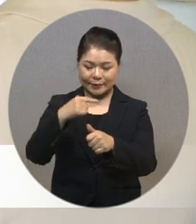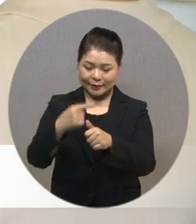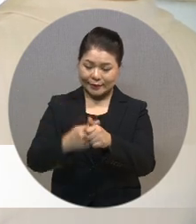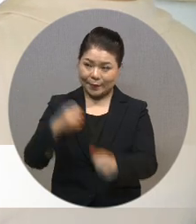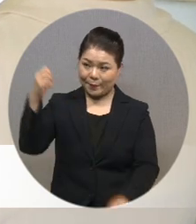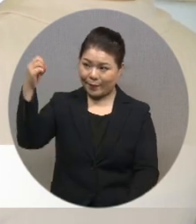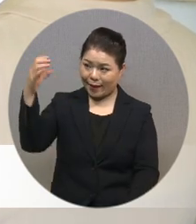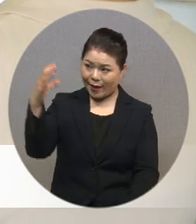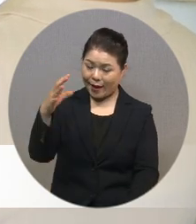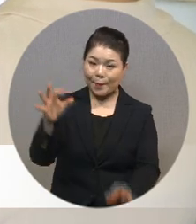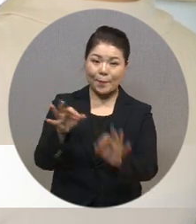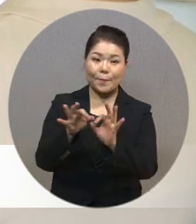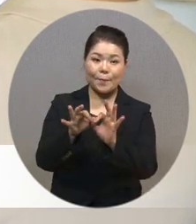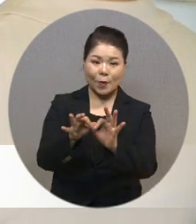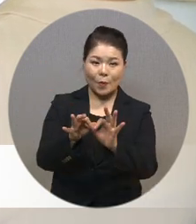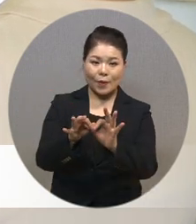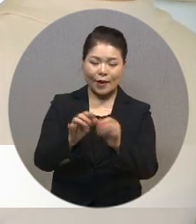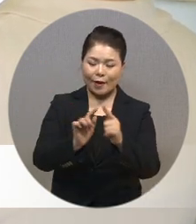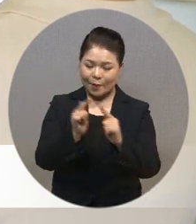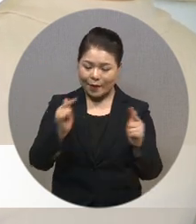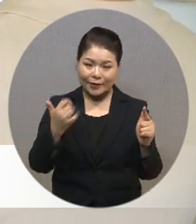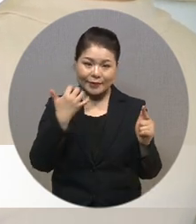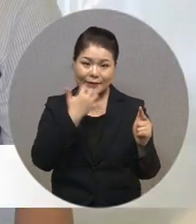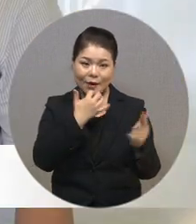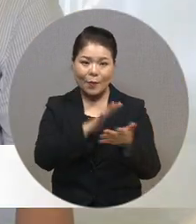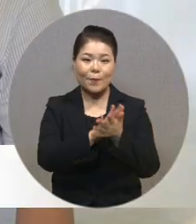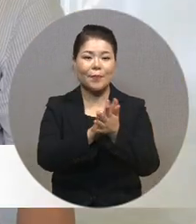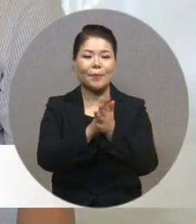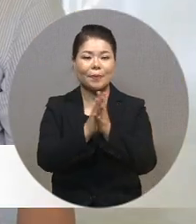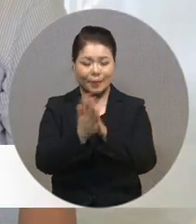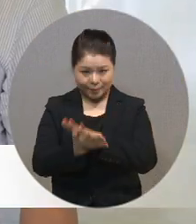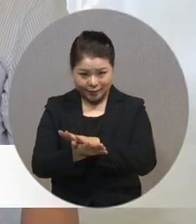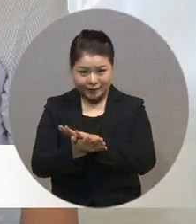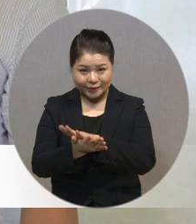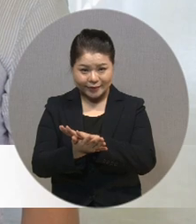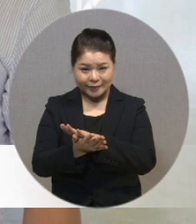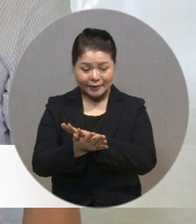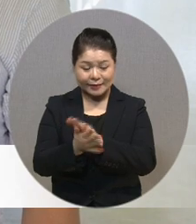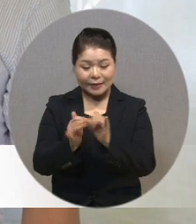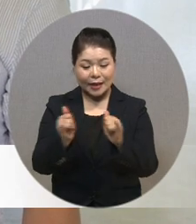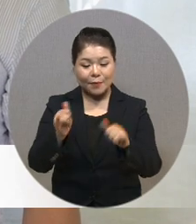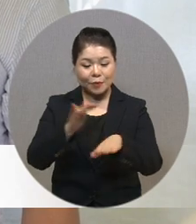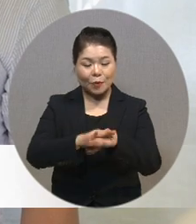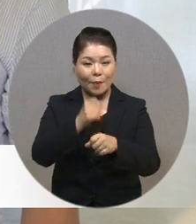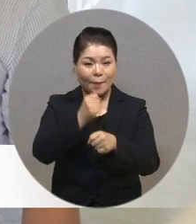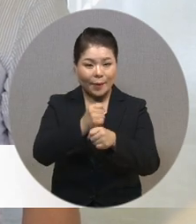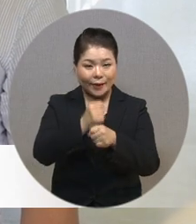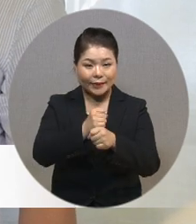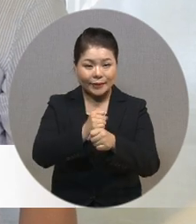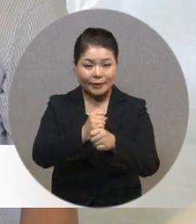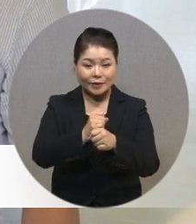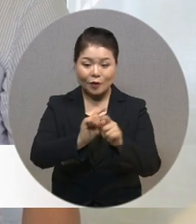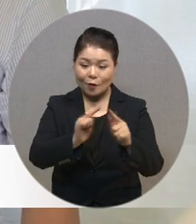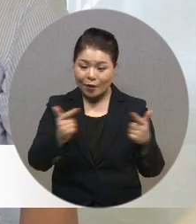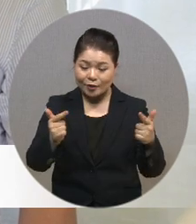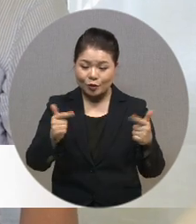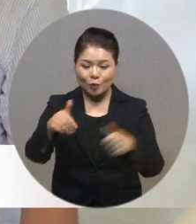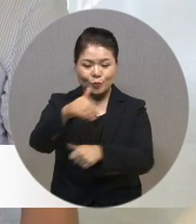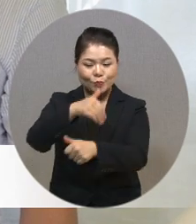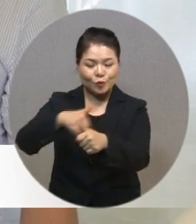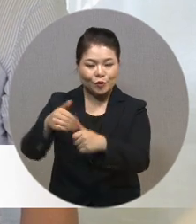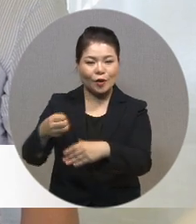통해 다양한 색채로 변화하는 인공 구조물도 풍경의 일부가 돼